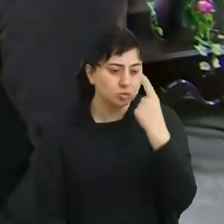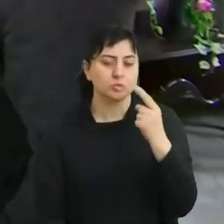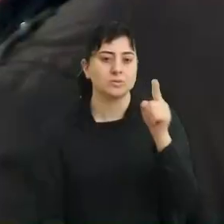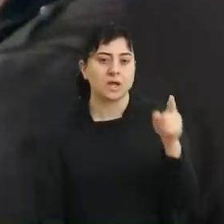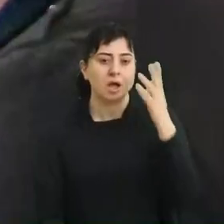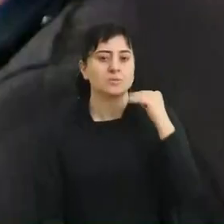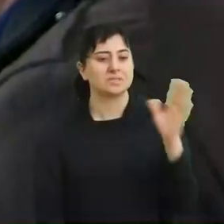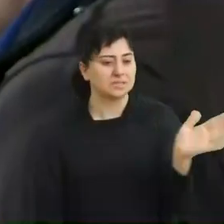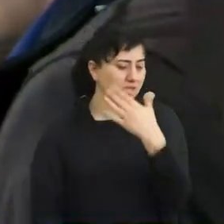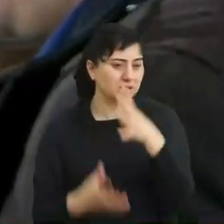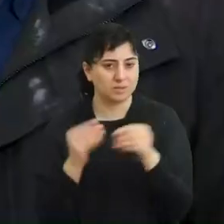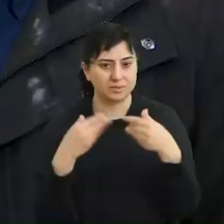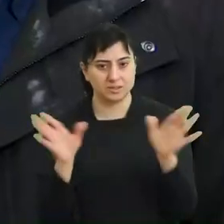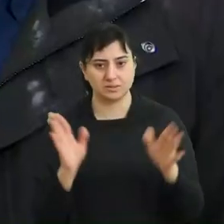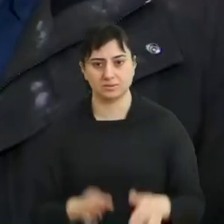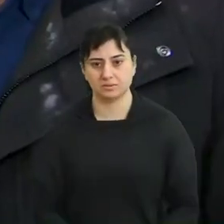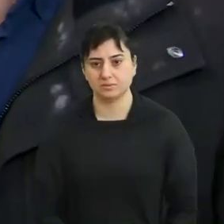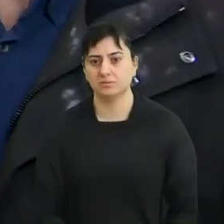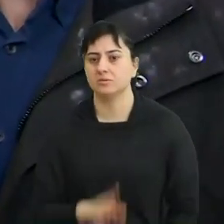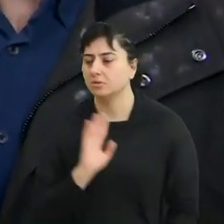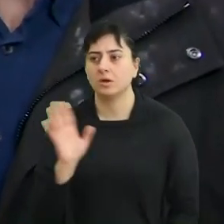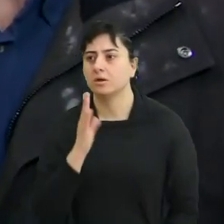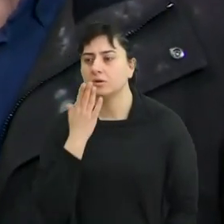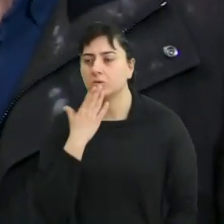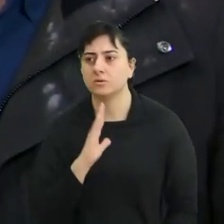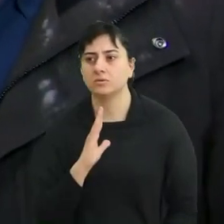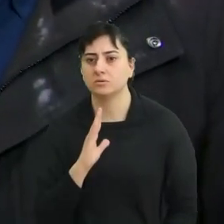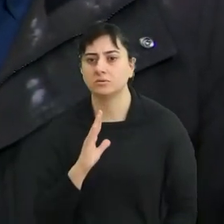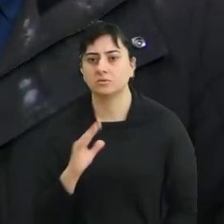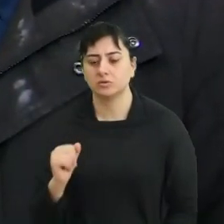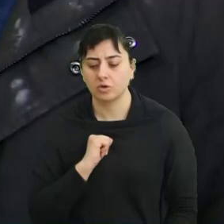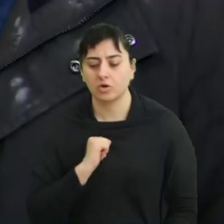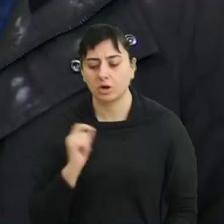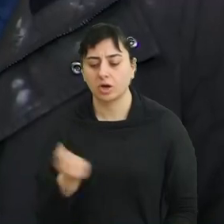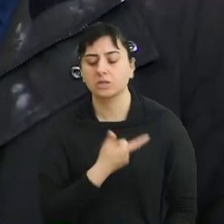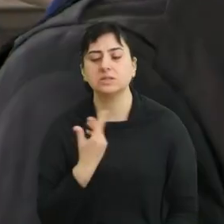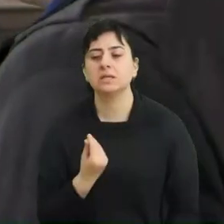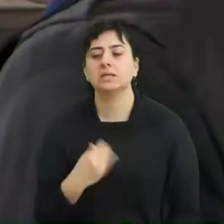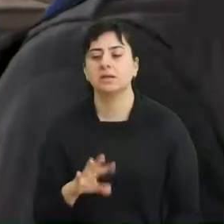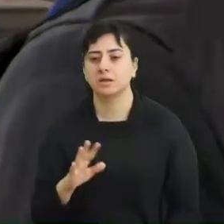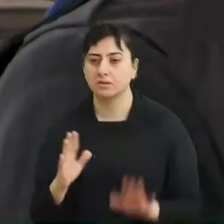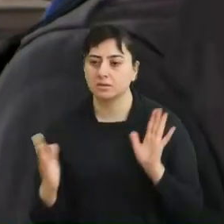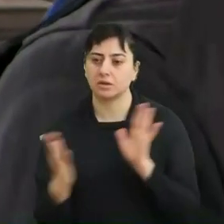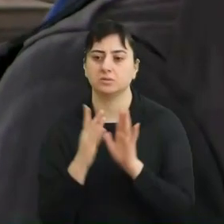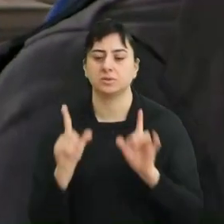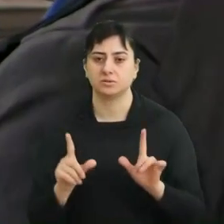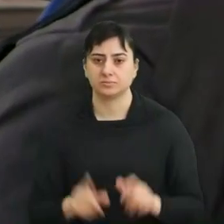söylüyorum, anlamıyor musun? Çık git buradan. Yok. Korkum Necil'e faydası yok Sarp.